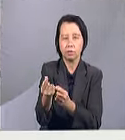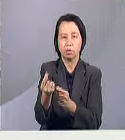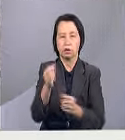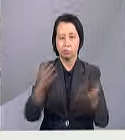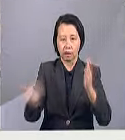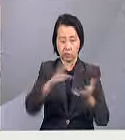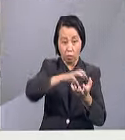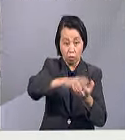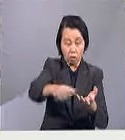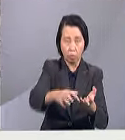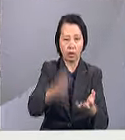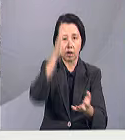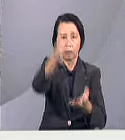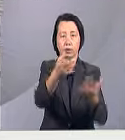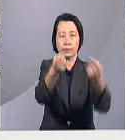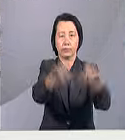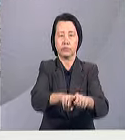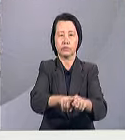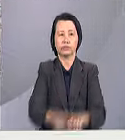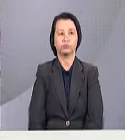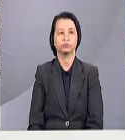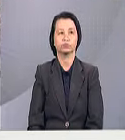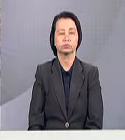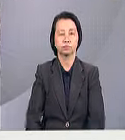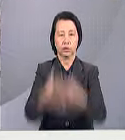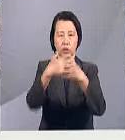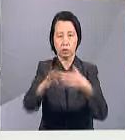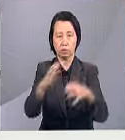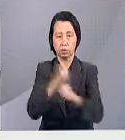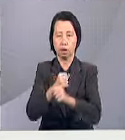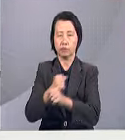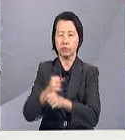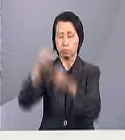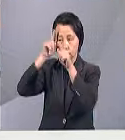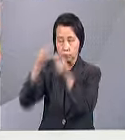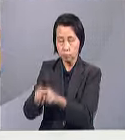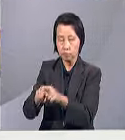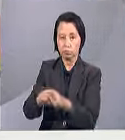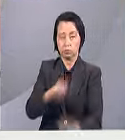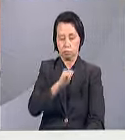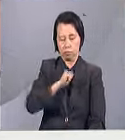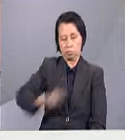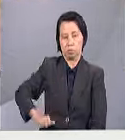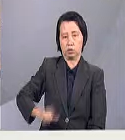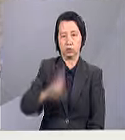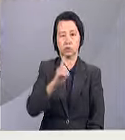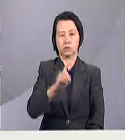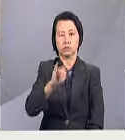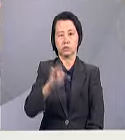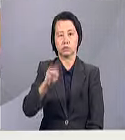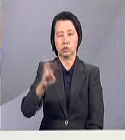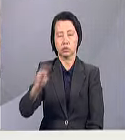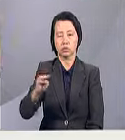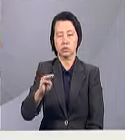berbanding kerosakan yang bakal terjadi. Setelah mendapat titah perkenan kebahaduli yang maha mulia Seri